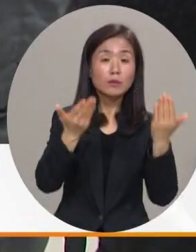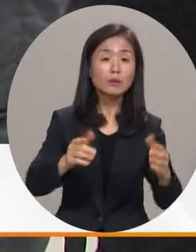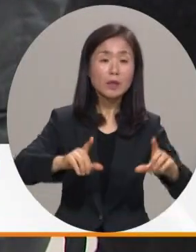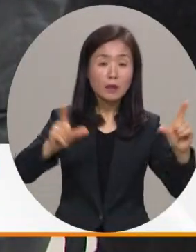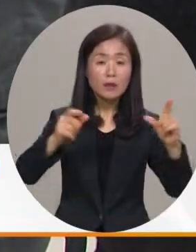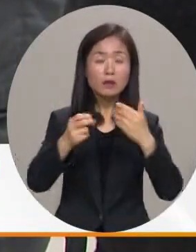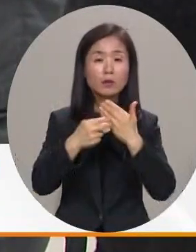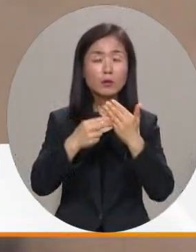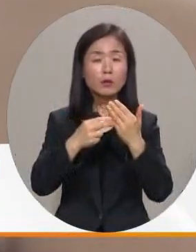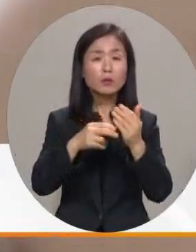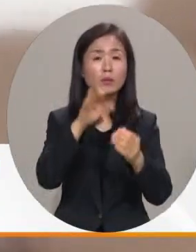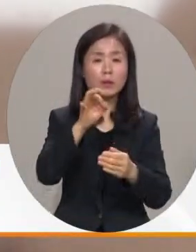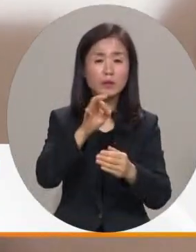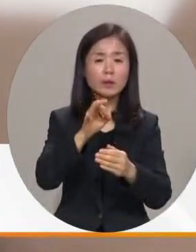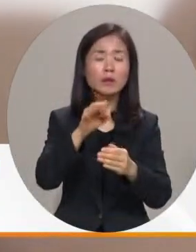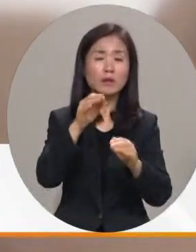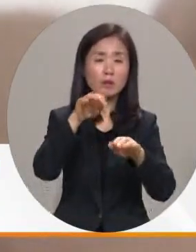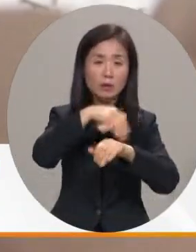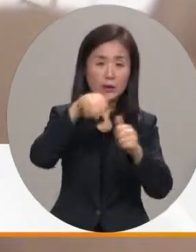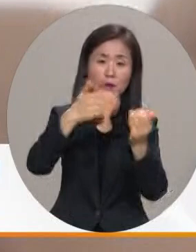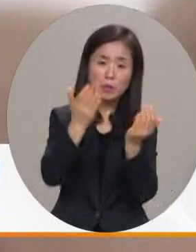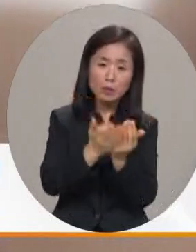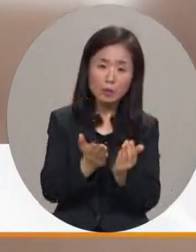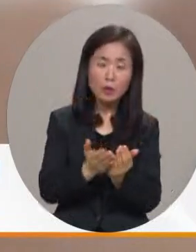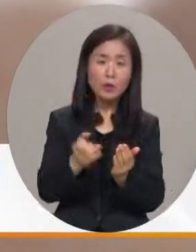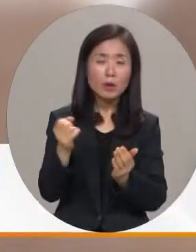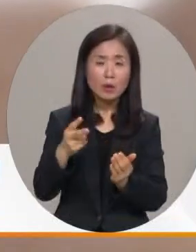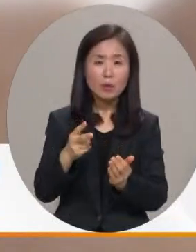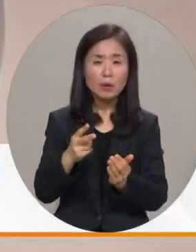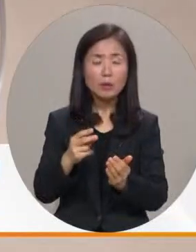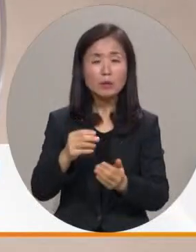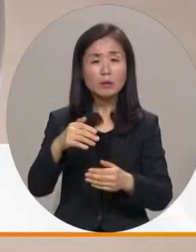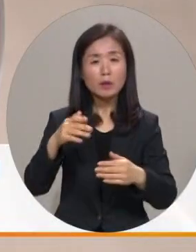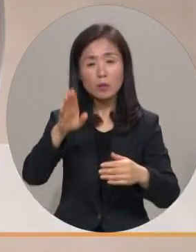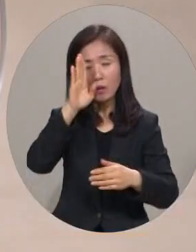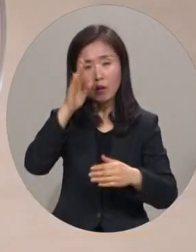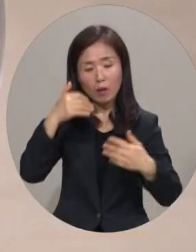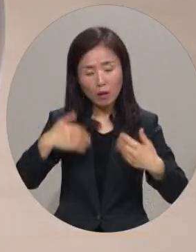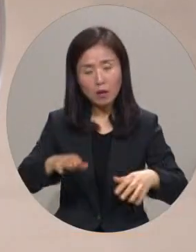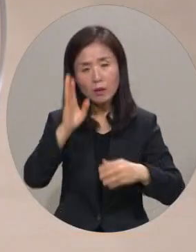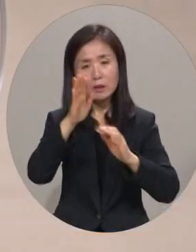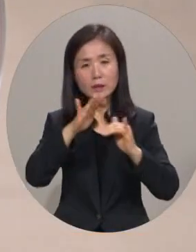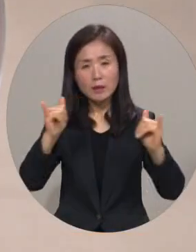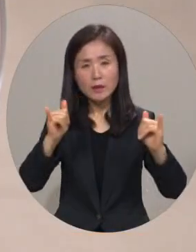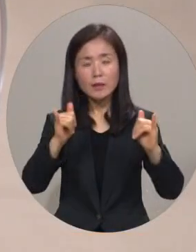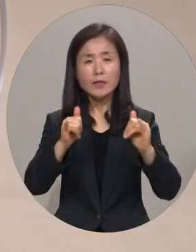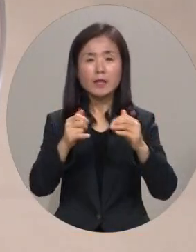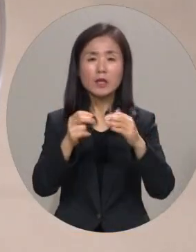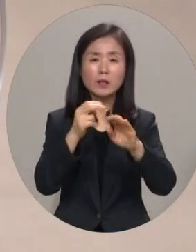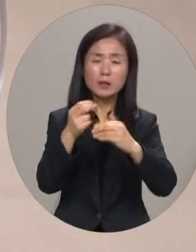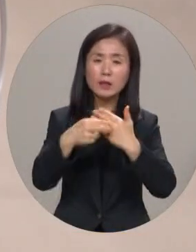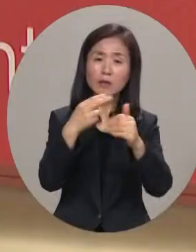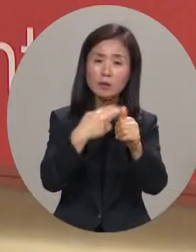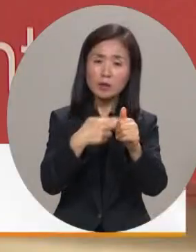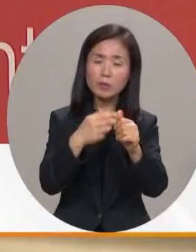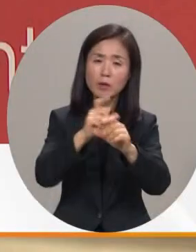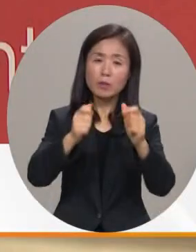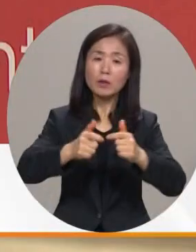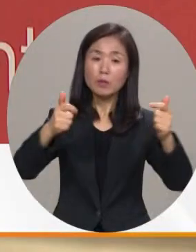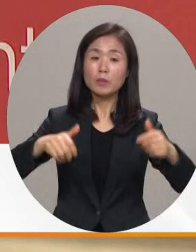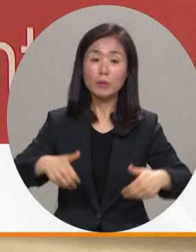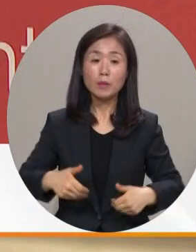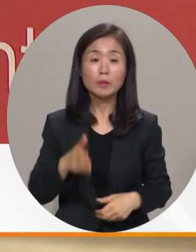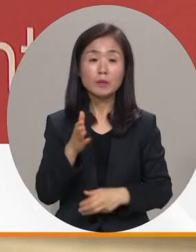현실화하고 경증 감염병 환자의 진료 인프라를 확충해야 한다고 덧붙였습니다 전문의를 고용해서